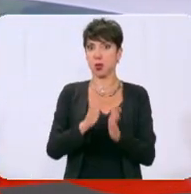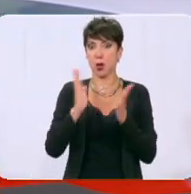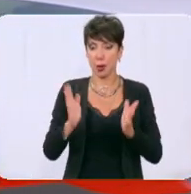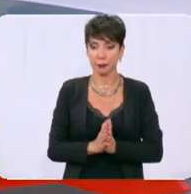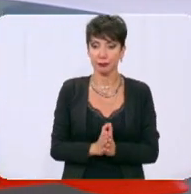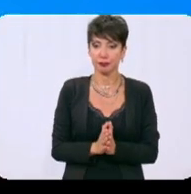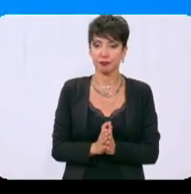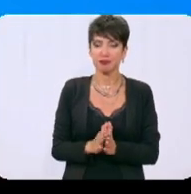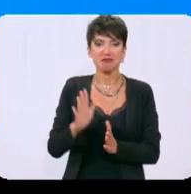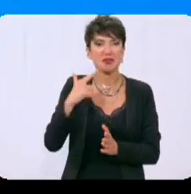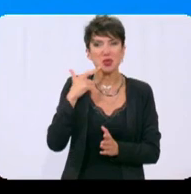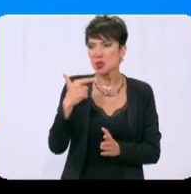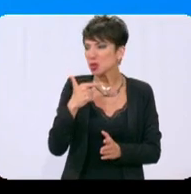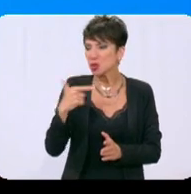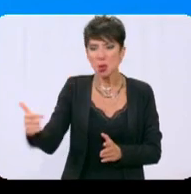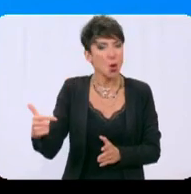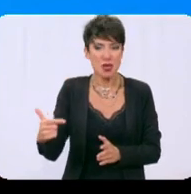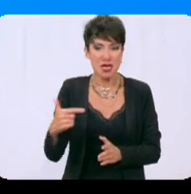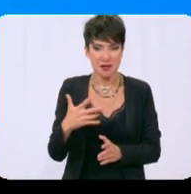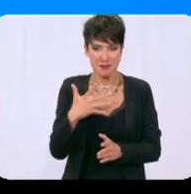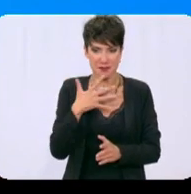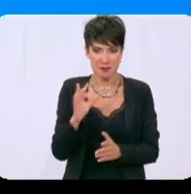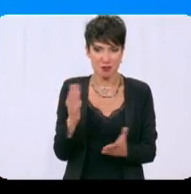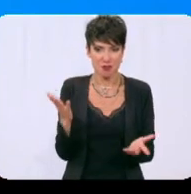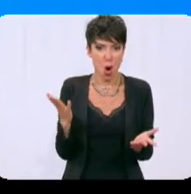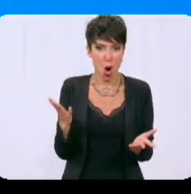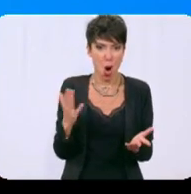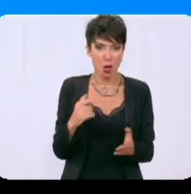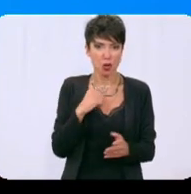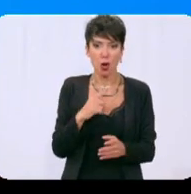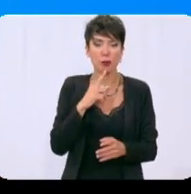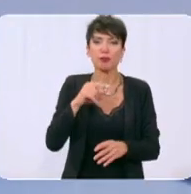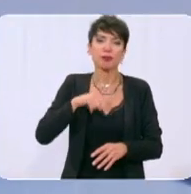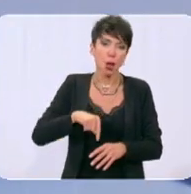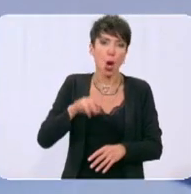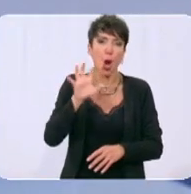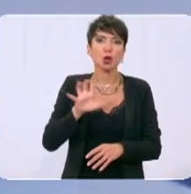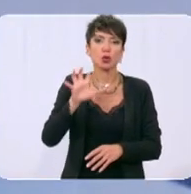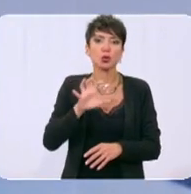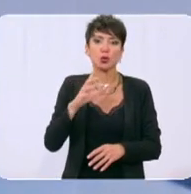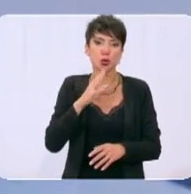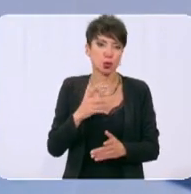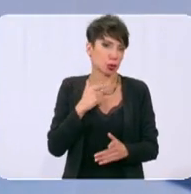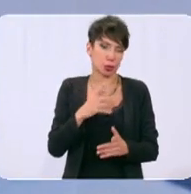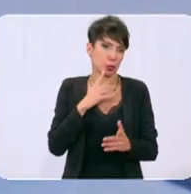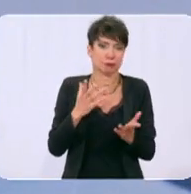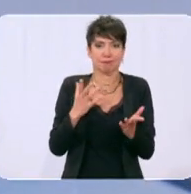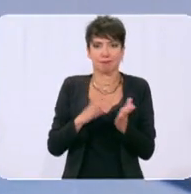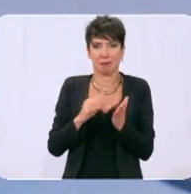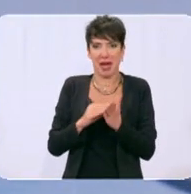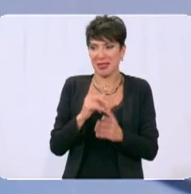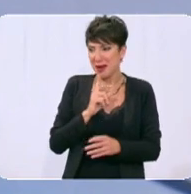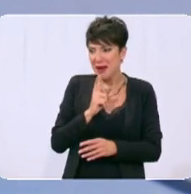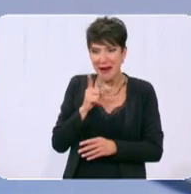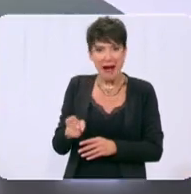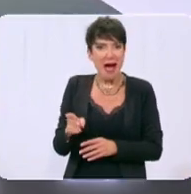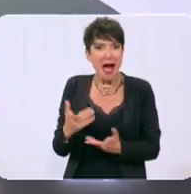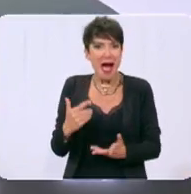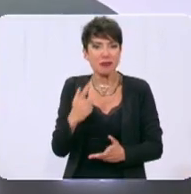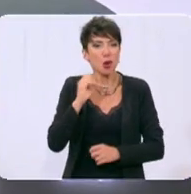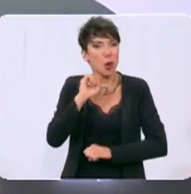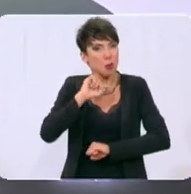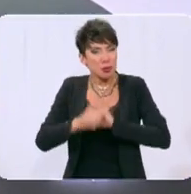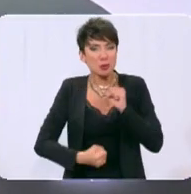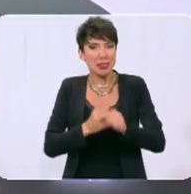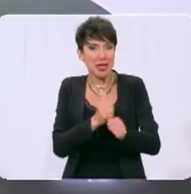μείνει πίσω τουριστικά η ΛΕΚ? Θα ξεκινήσω από το τουριστικό κομμάτι, γιατί είναι, υποτίθεται, και αυτό το οποίο ως χώρα τα τελευταία χρόνια προσπαθούμε όσο το δυνατόν